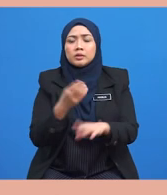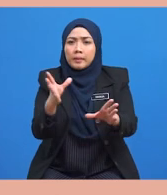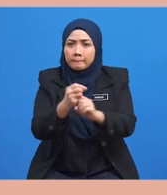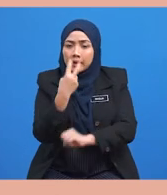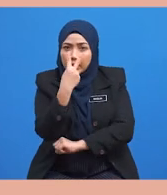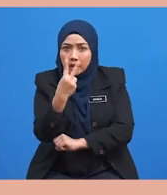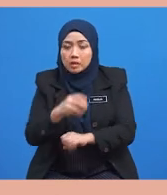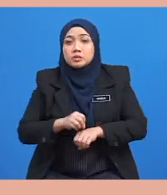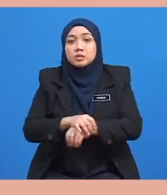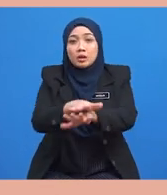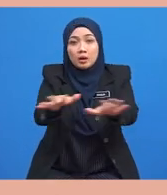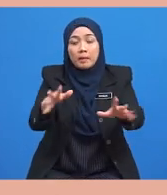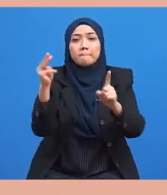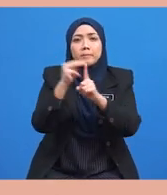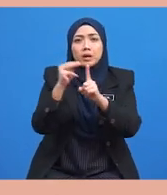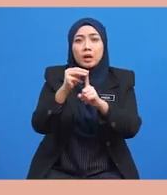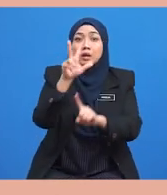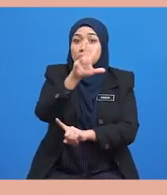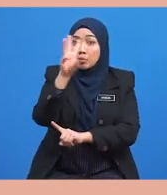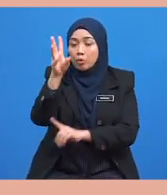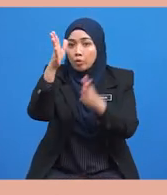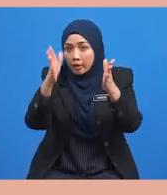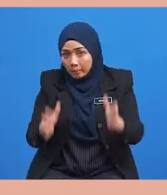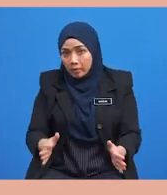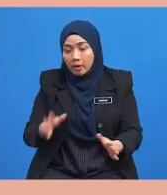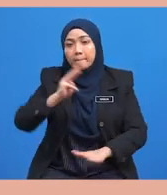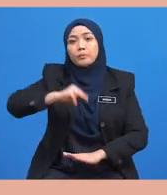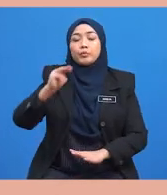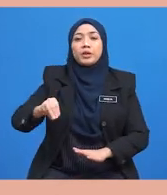melihat serakan markah 36 orang murid tersebut.